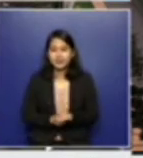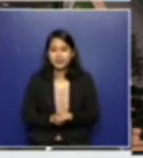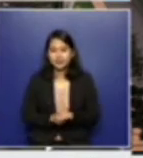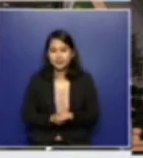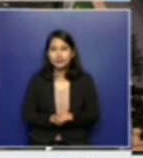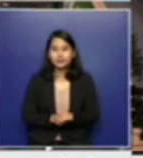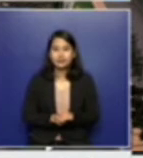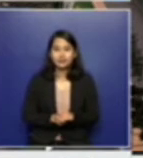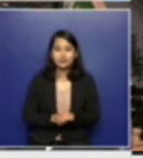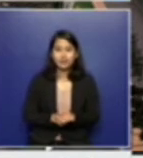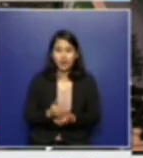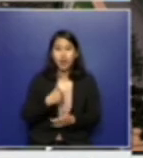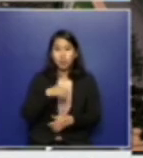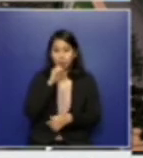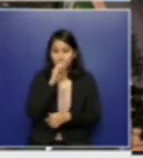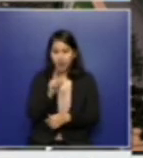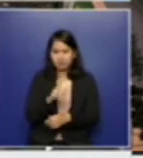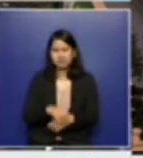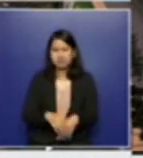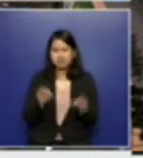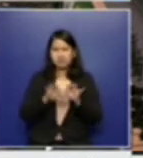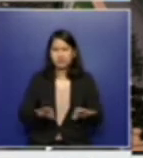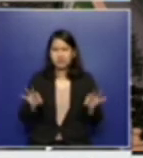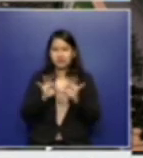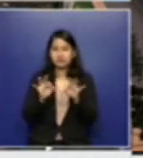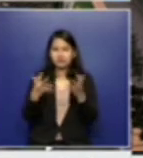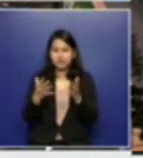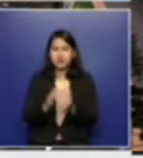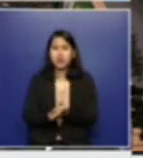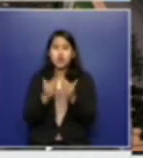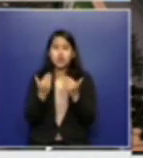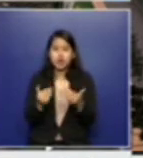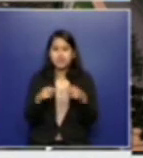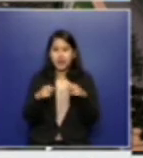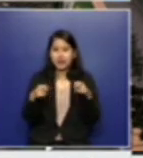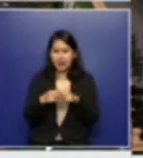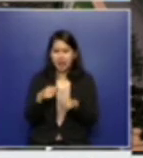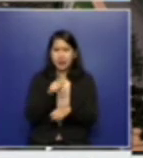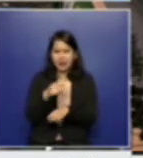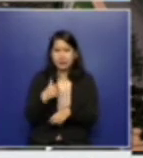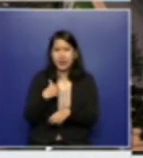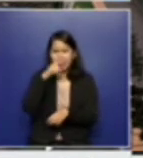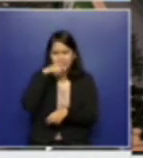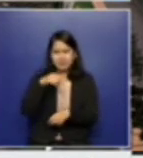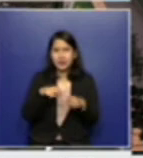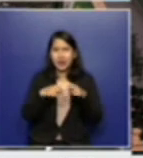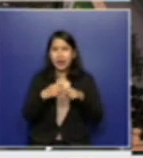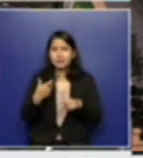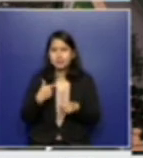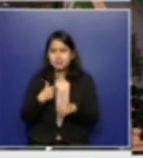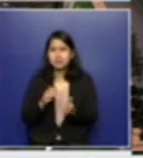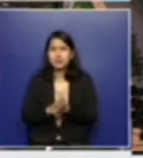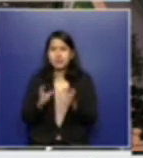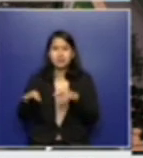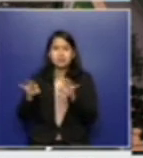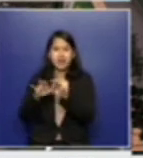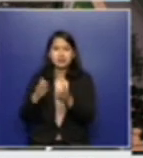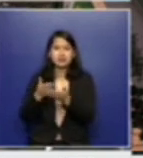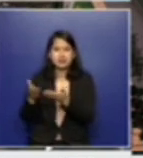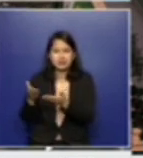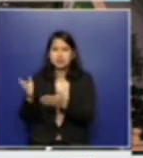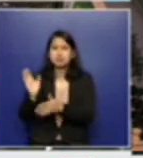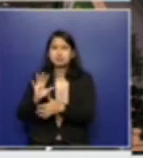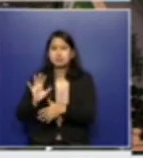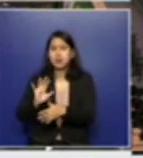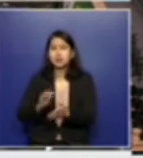มเรียนว่าตัวนี้มันเกินความจำเป็นในภาวะวิกฤตขณะนี้เนี่ยนะครับผมว่าประเทศไทยเนี่ยต้องใช้งบประมาณให้เกิด